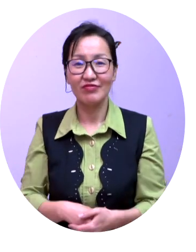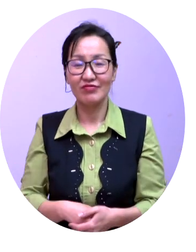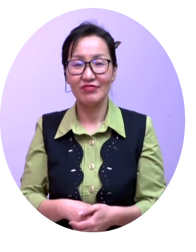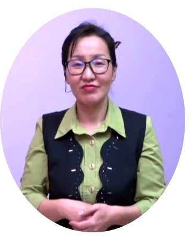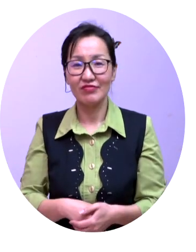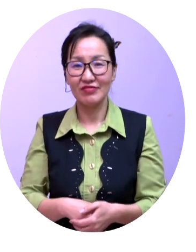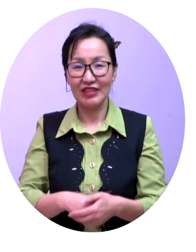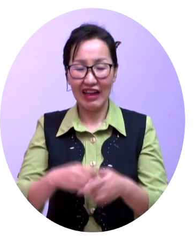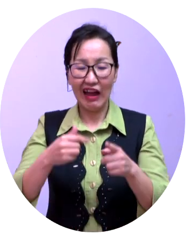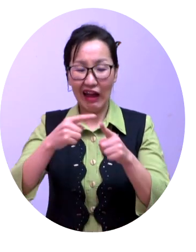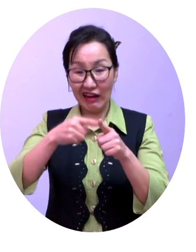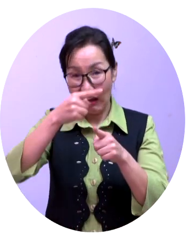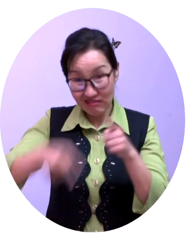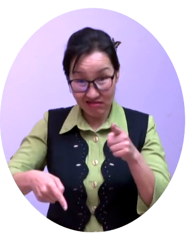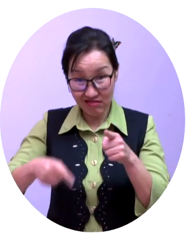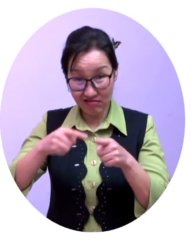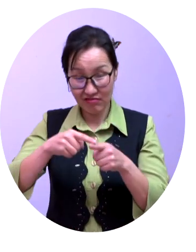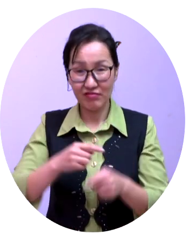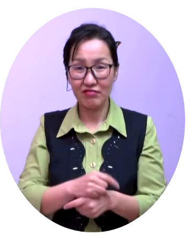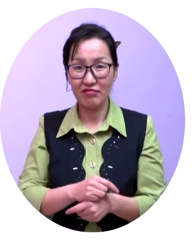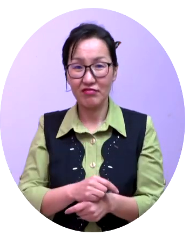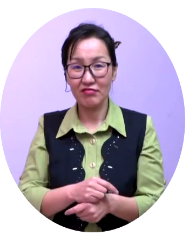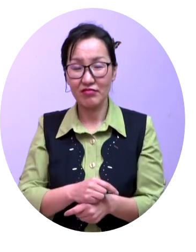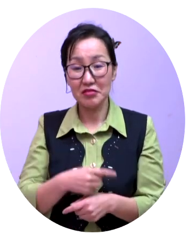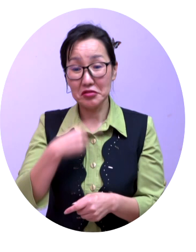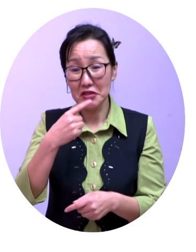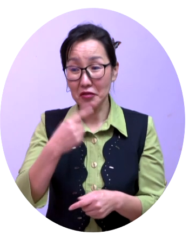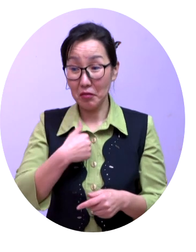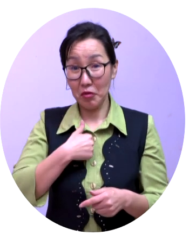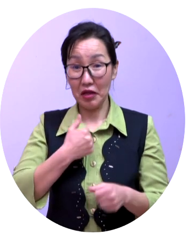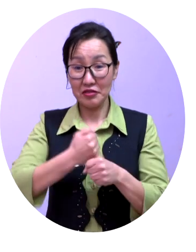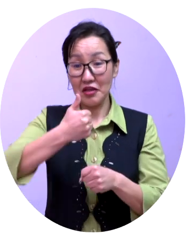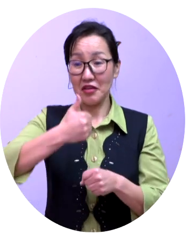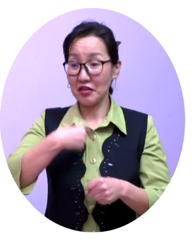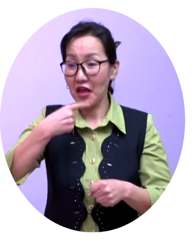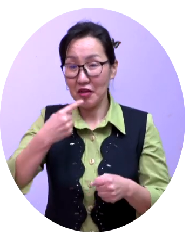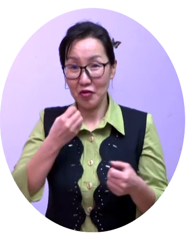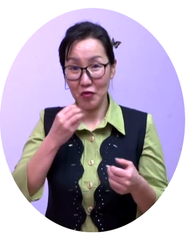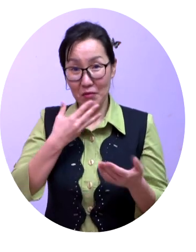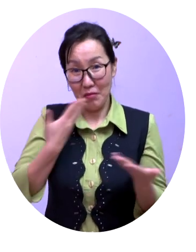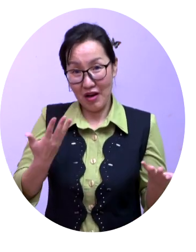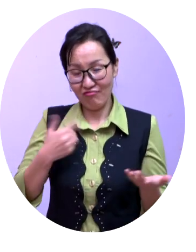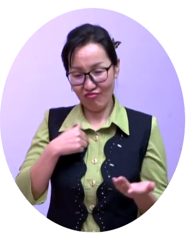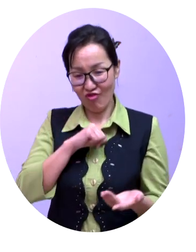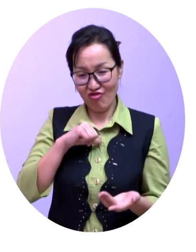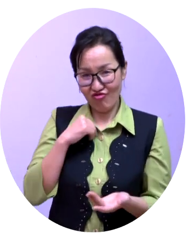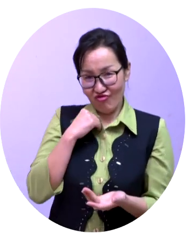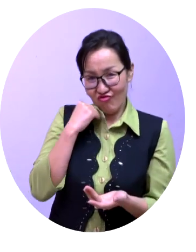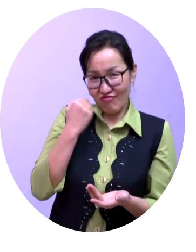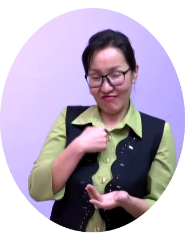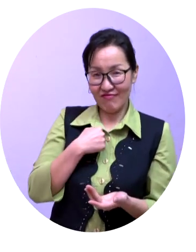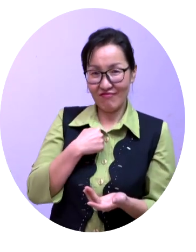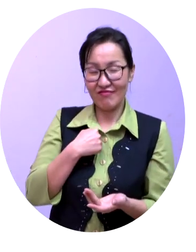гараа эсгчихсэн учраас ярих зүйлгүй учраас өөрөөсөө ичсэн байх нь